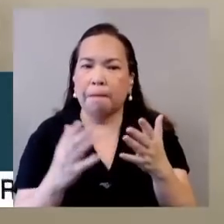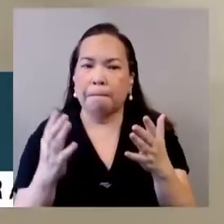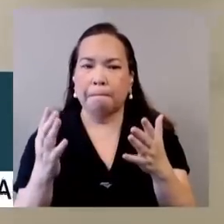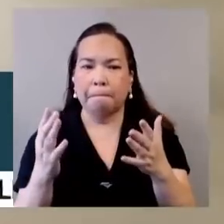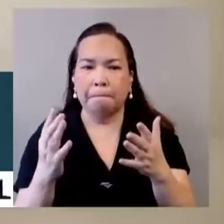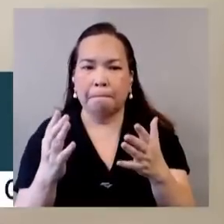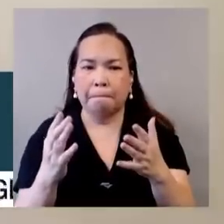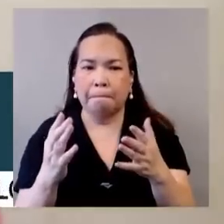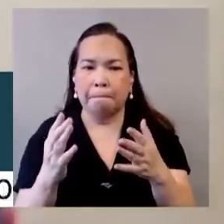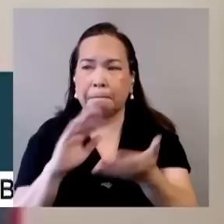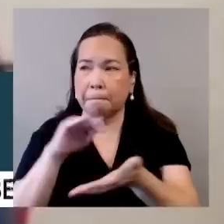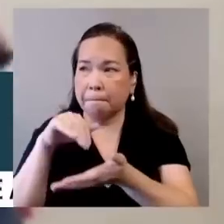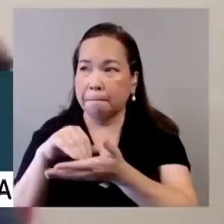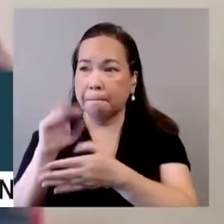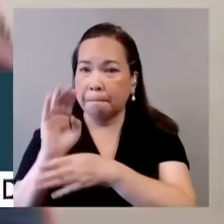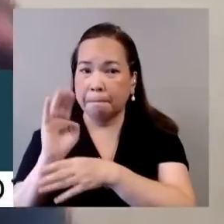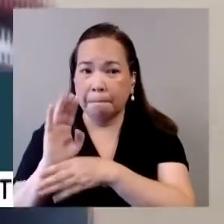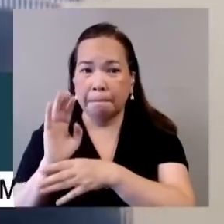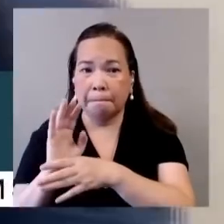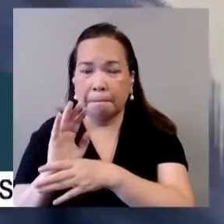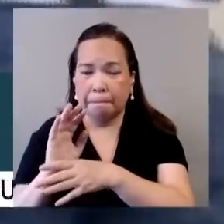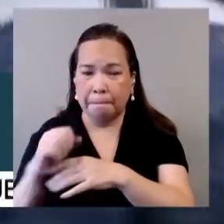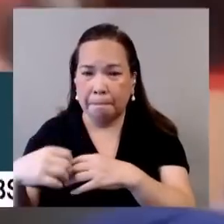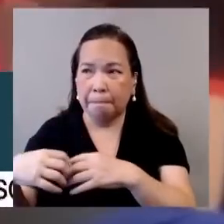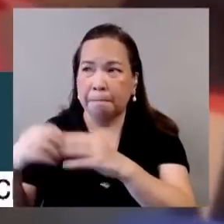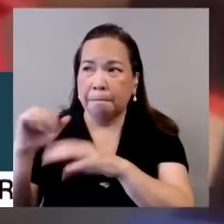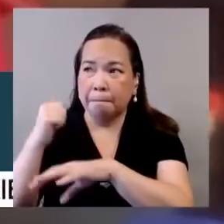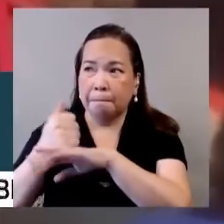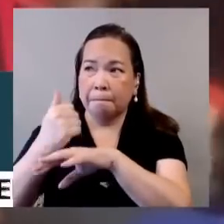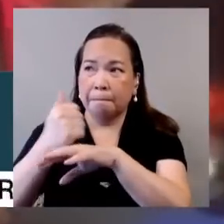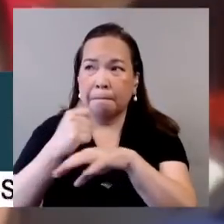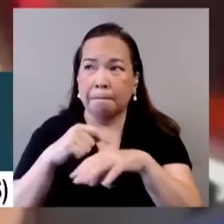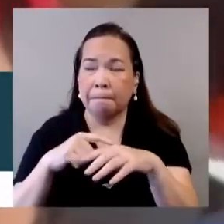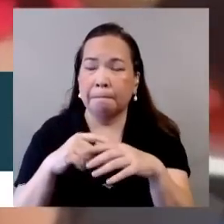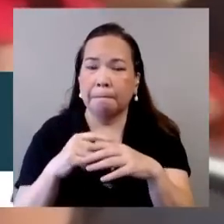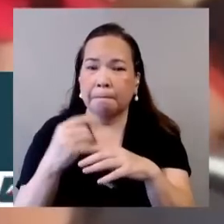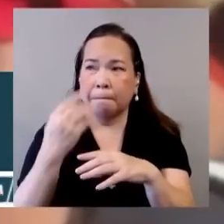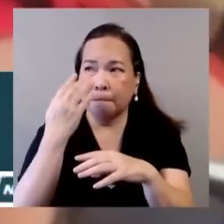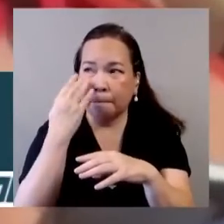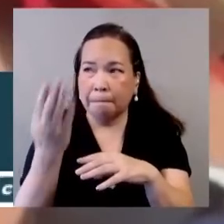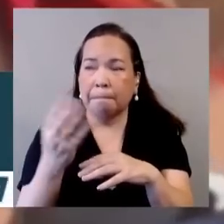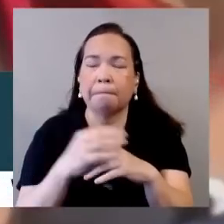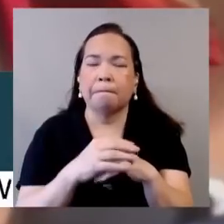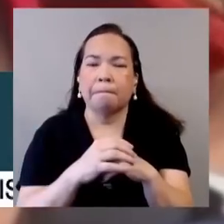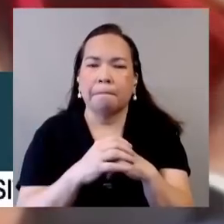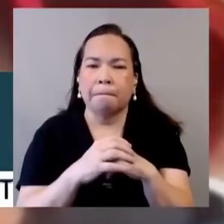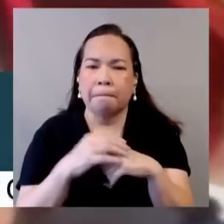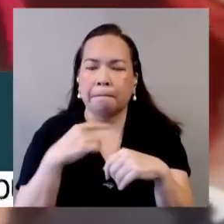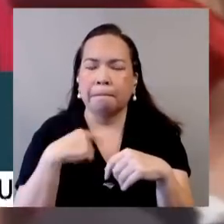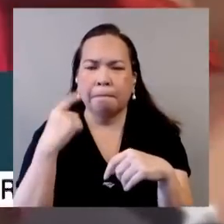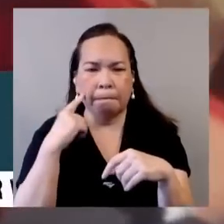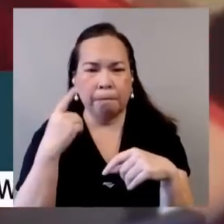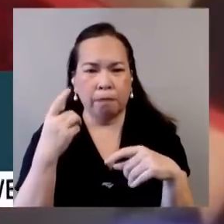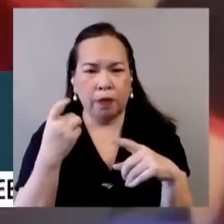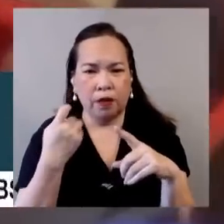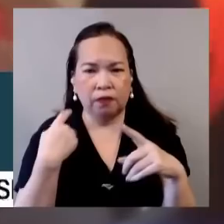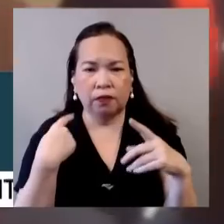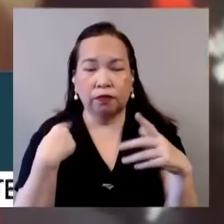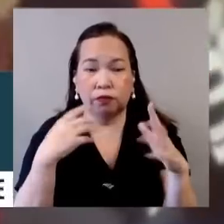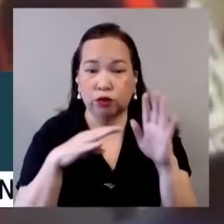commercial places po dito sa Bulacan dahil po rin sa development din po ay alis karamihan po ngayon talaga sa